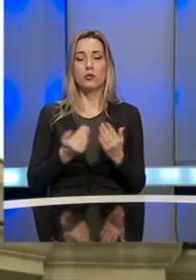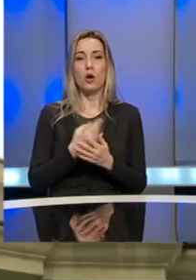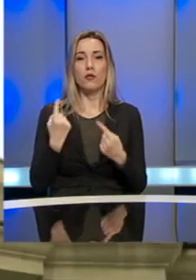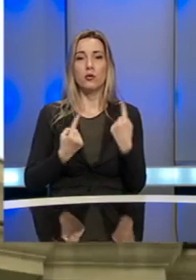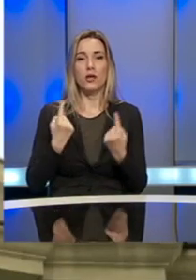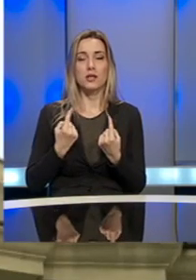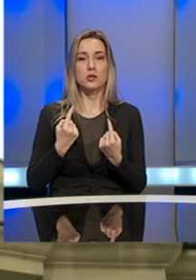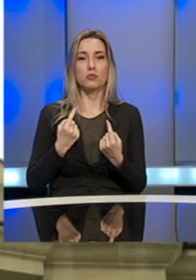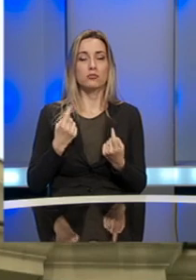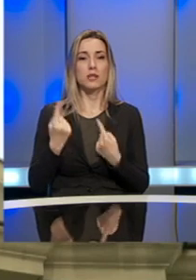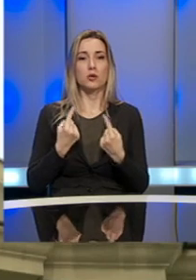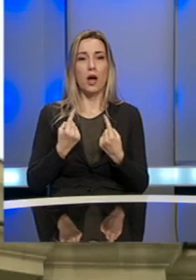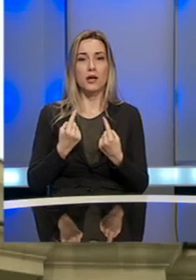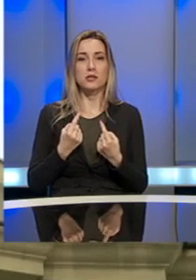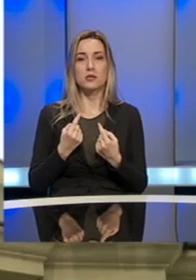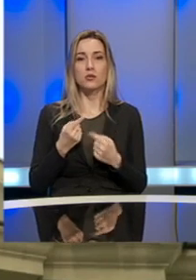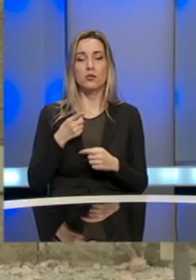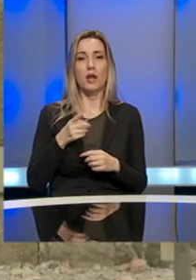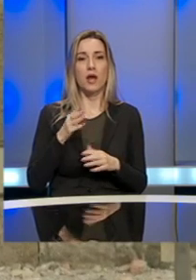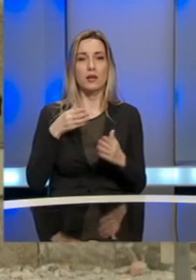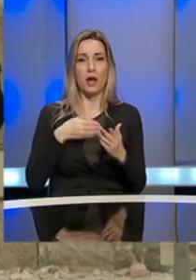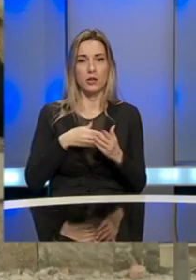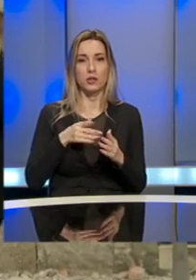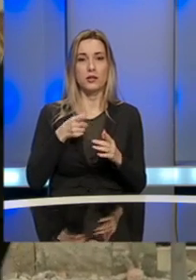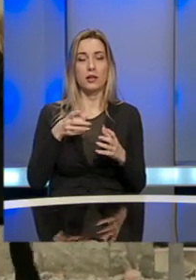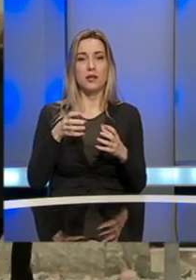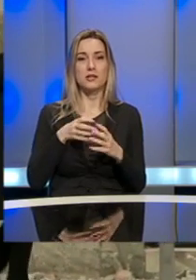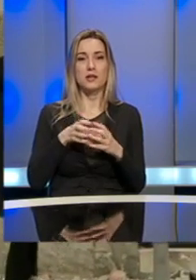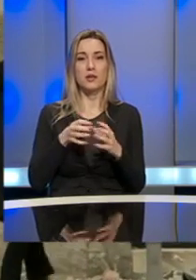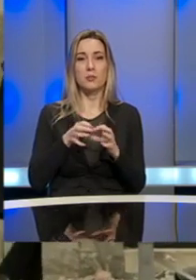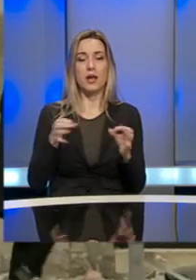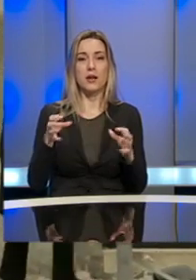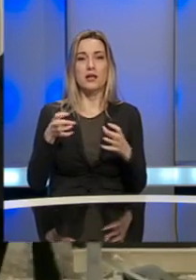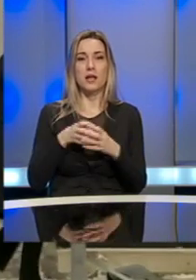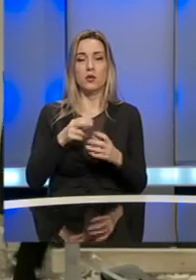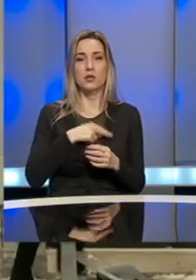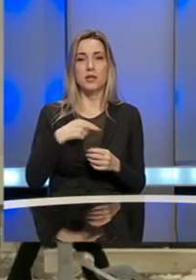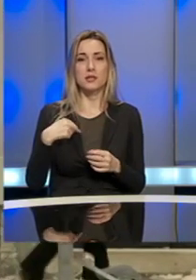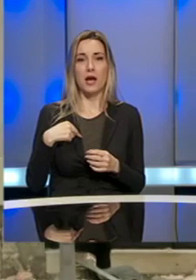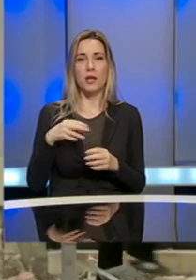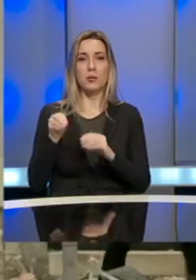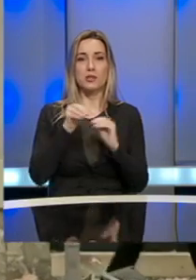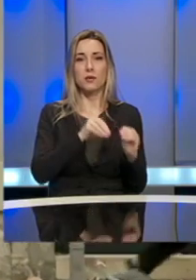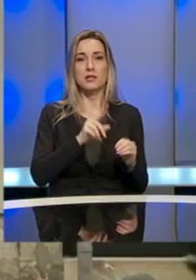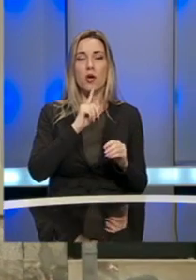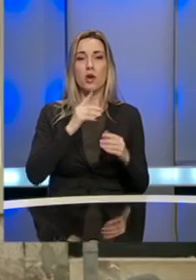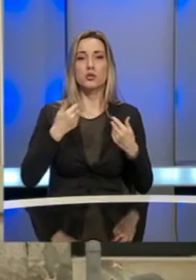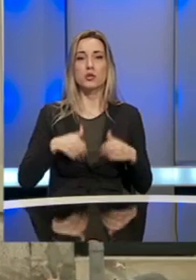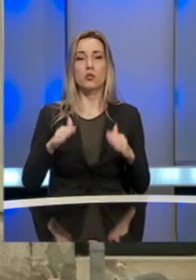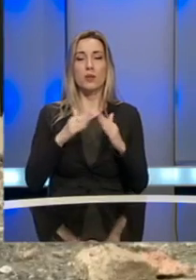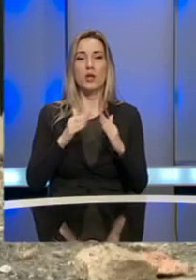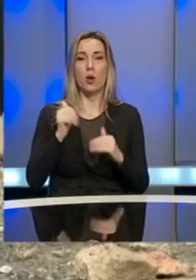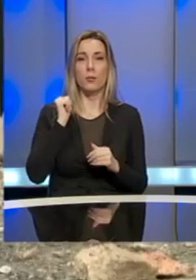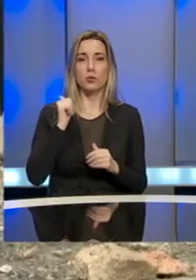kriznu situaciju vodila na način da je sve smirila i zajedno sa gradom Zagrebom smjestila one koji su izgubili dom